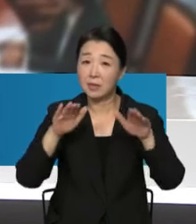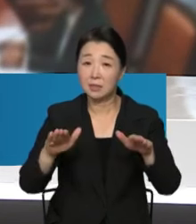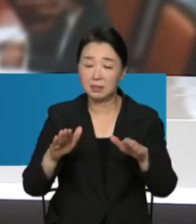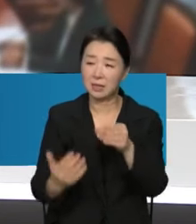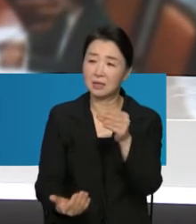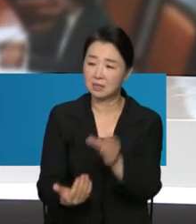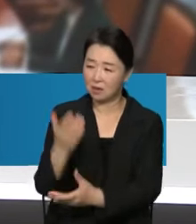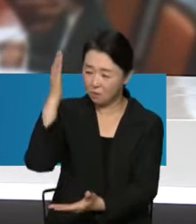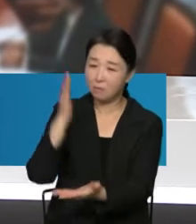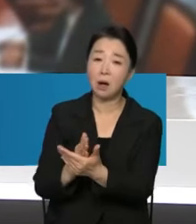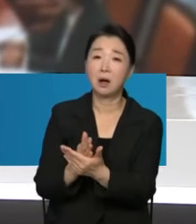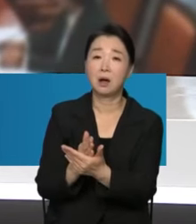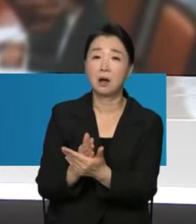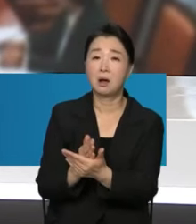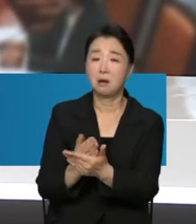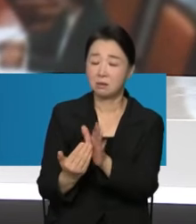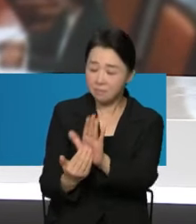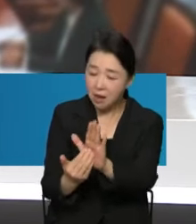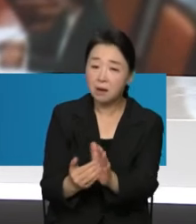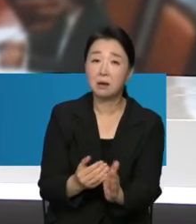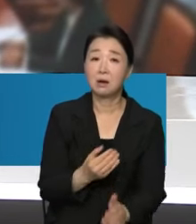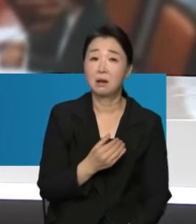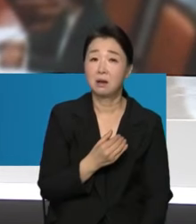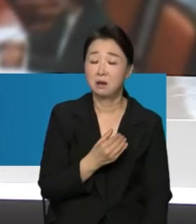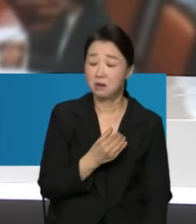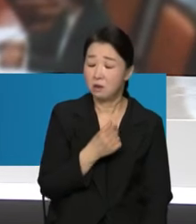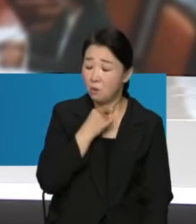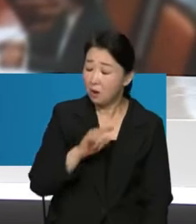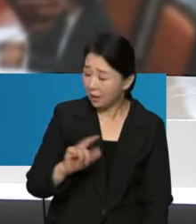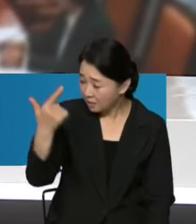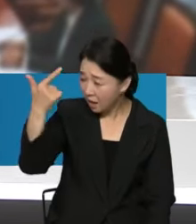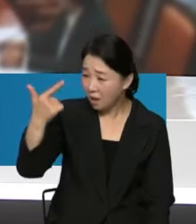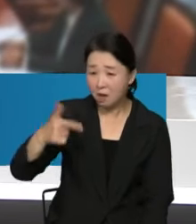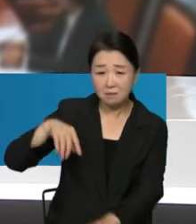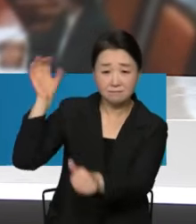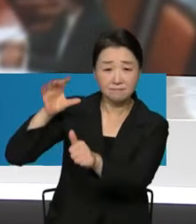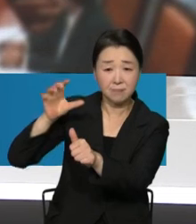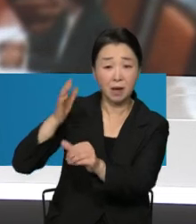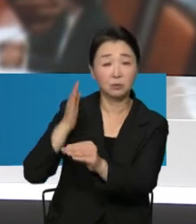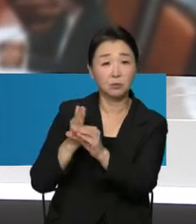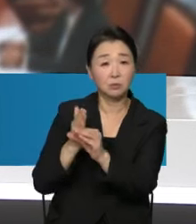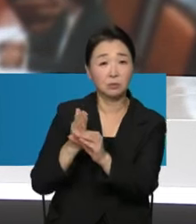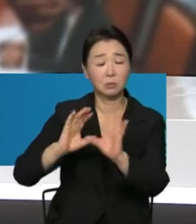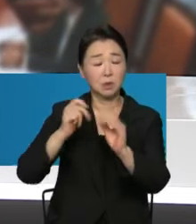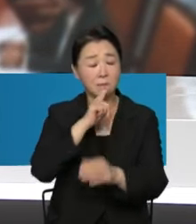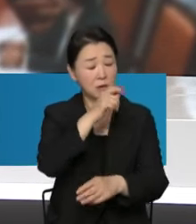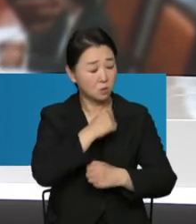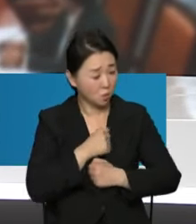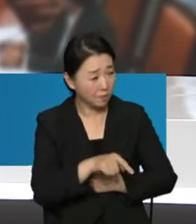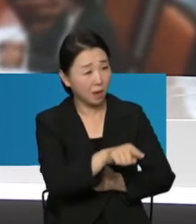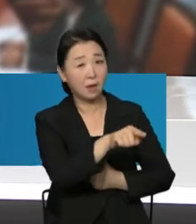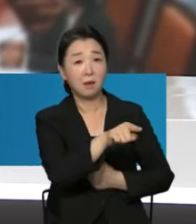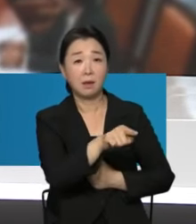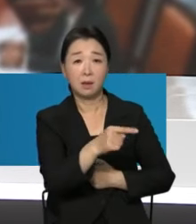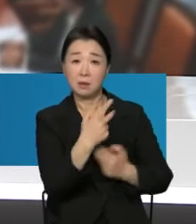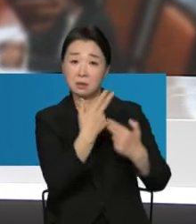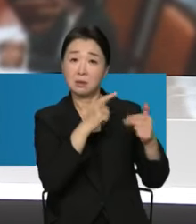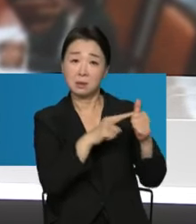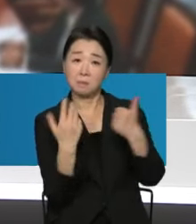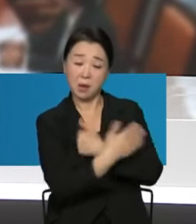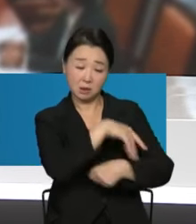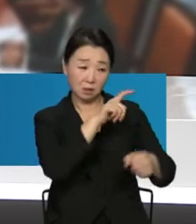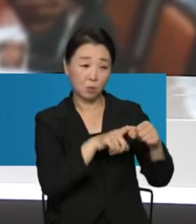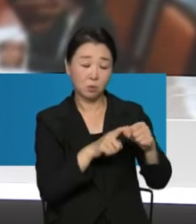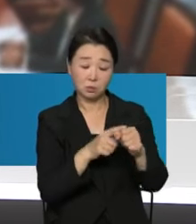사고 치지 못하게 어떻게든 막겠다고 해야 하는 거 아니냐 공세를 펼쳤는데요. 국민의힘은 말 조심하라며 이재명 대표 방탄을